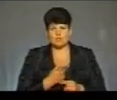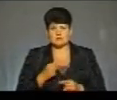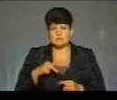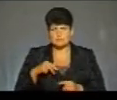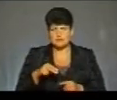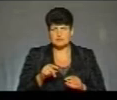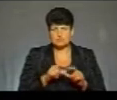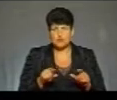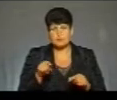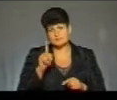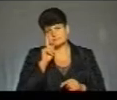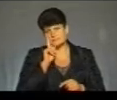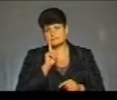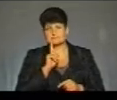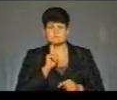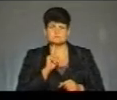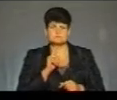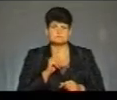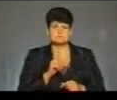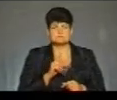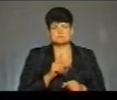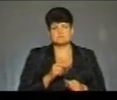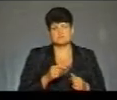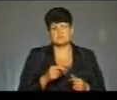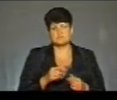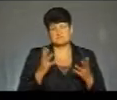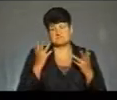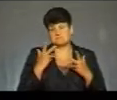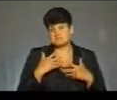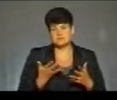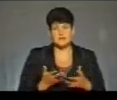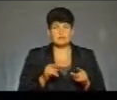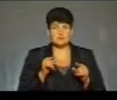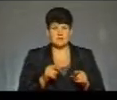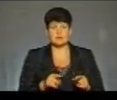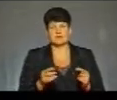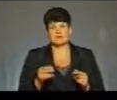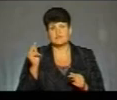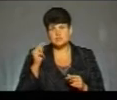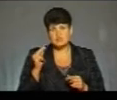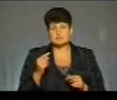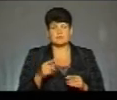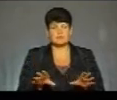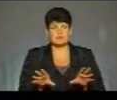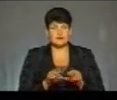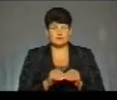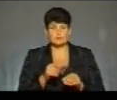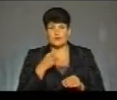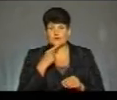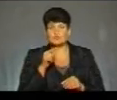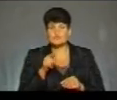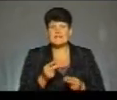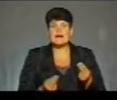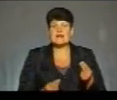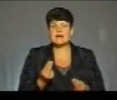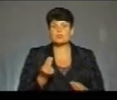школи, бо їм там комфортно, гарно, затишно. І крім того, що вони навчаються, вони всі один голос говорять про те, що вони